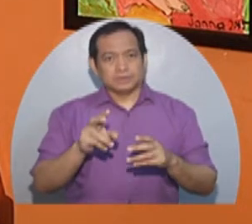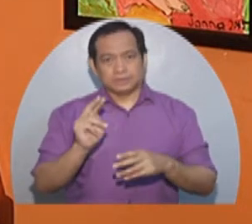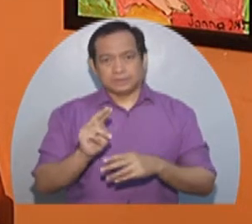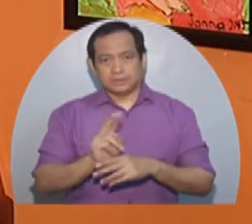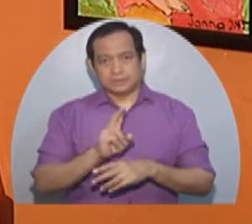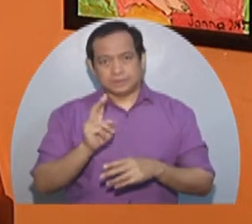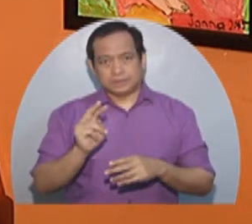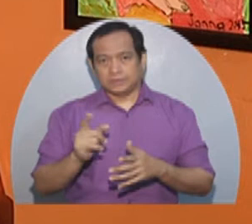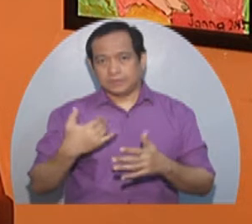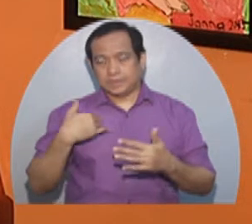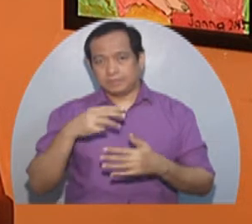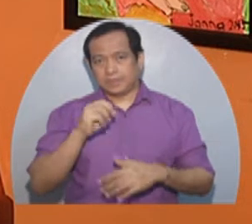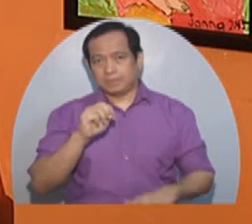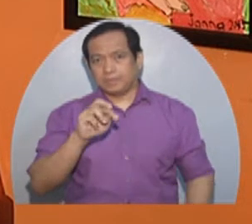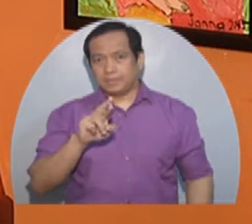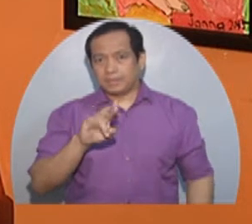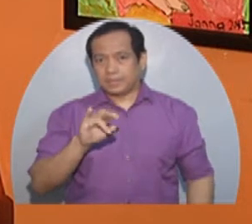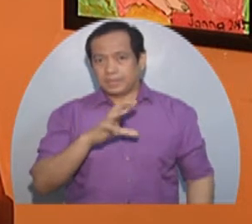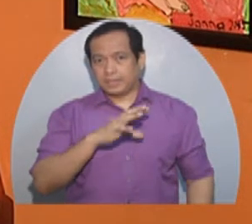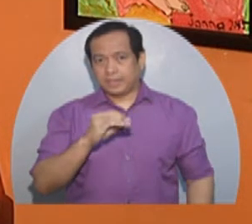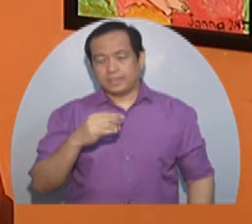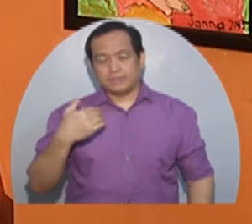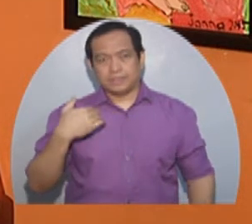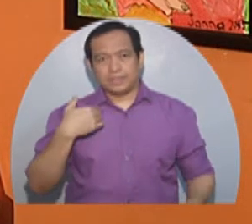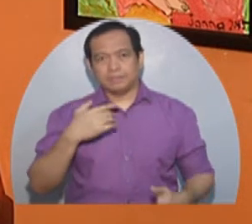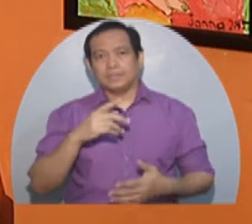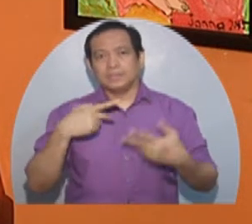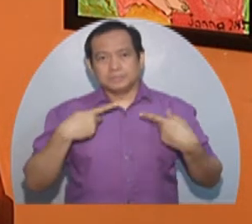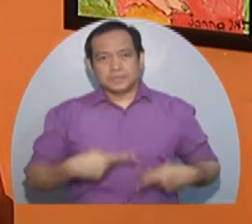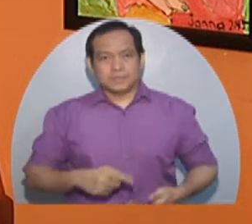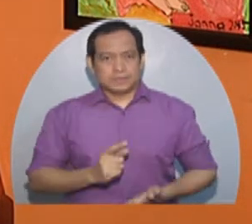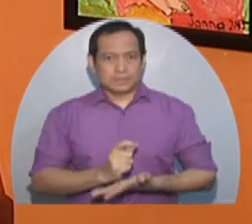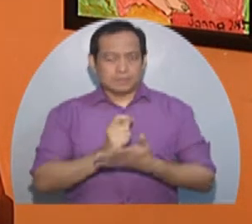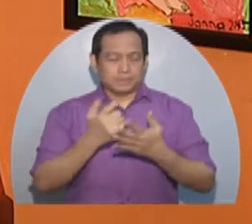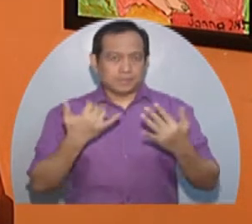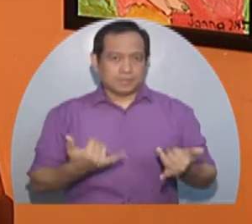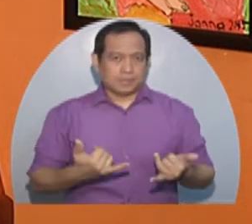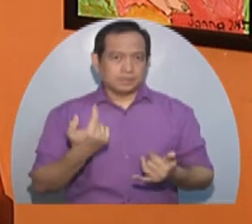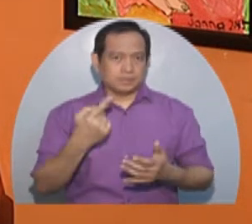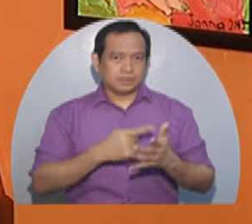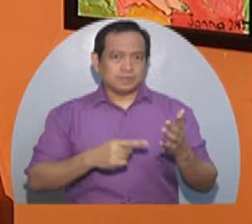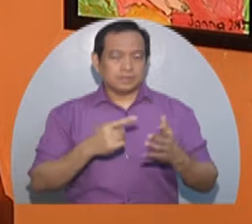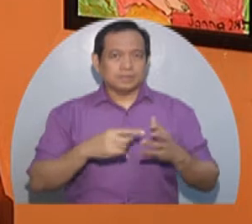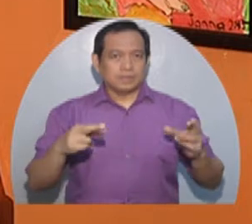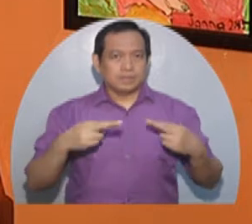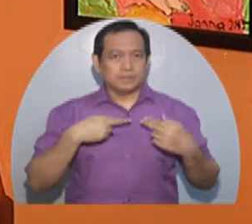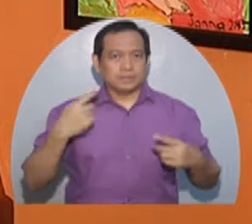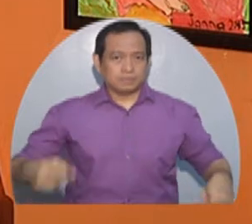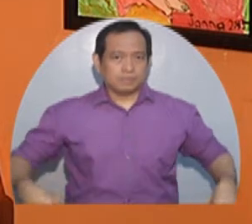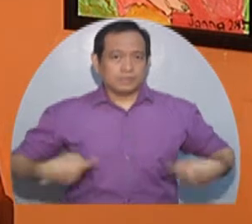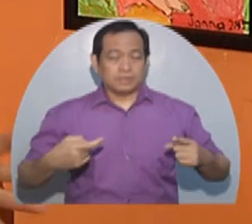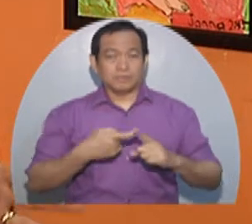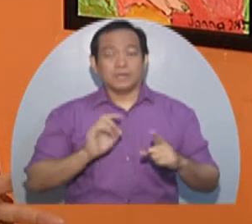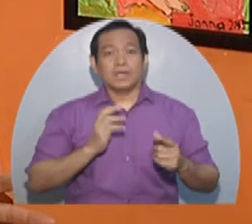kinakailangan siya ma-MRI at sumailalim sa physical therapy. Ngayon, isa siya sa nakatanggap